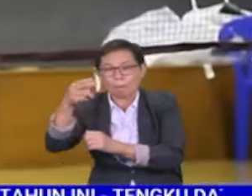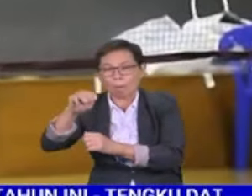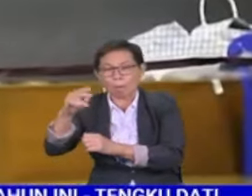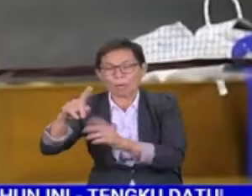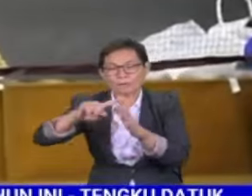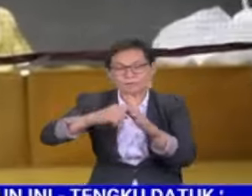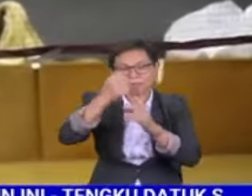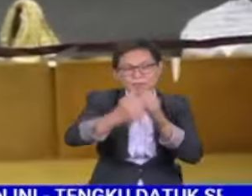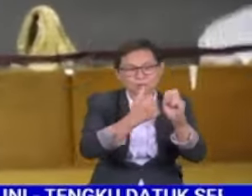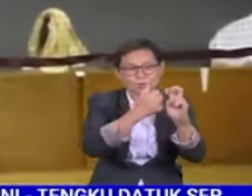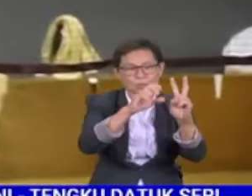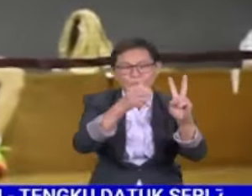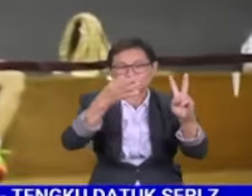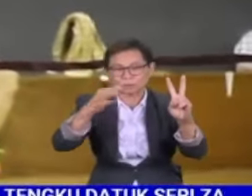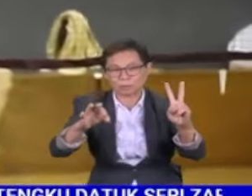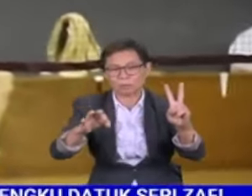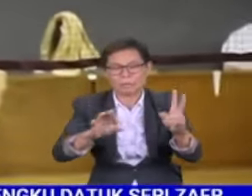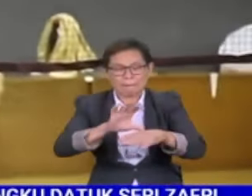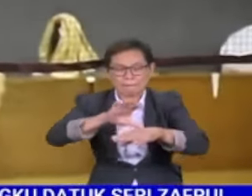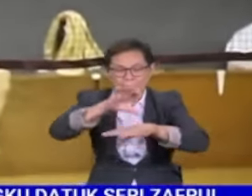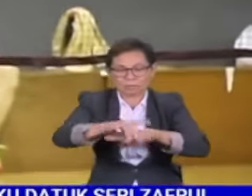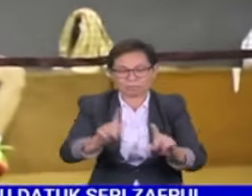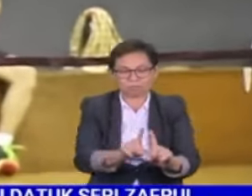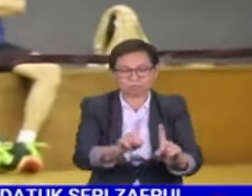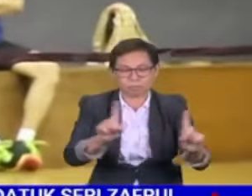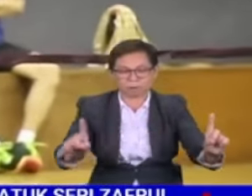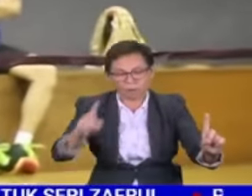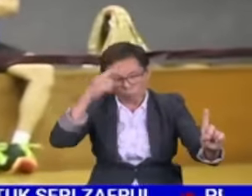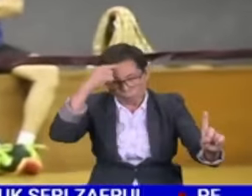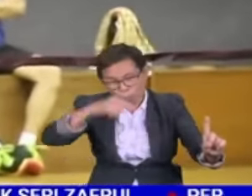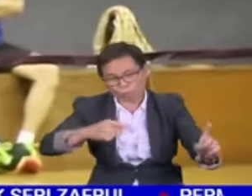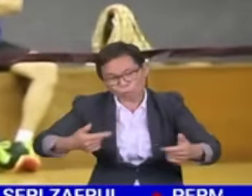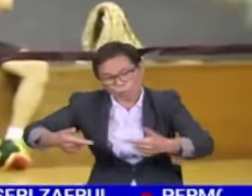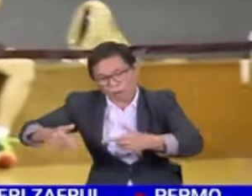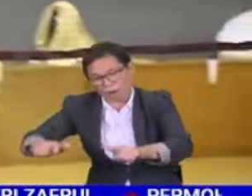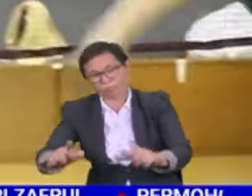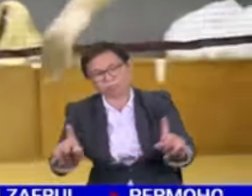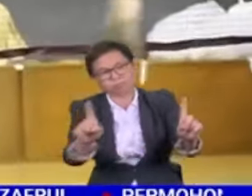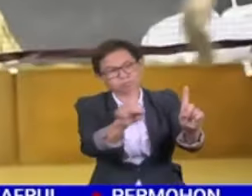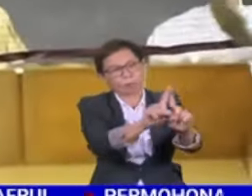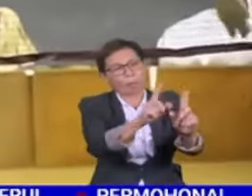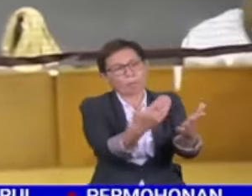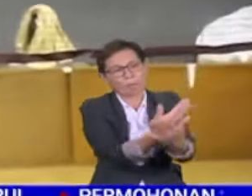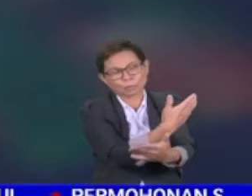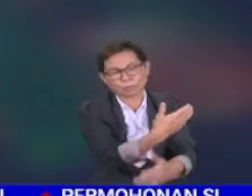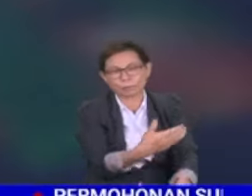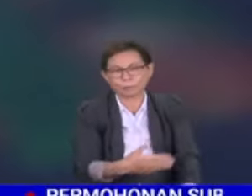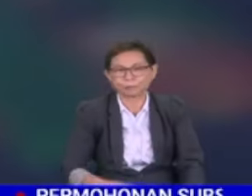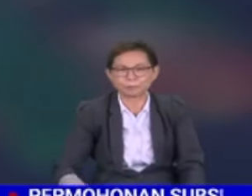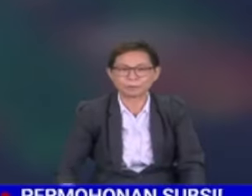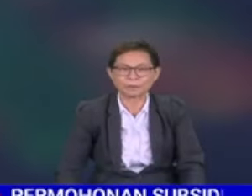sejak 2019 terpaksa dipisahkan bagi memberi laluan.